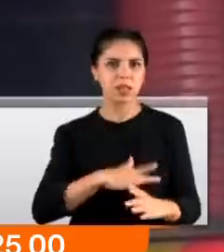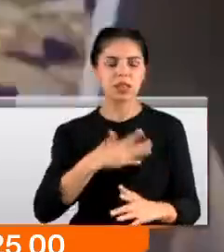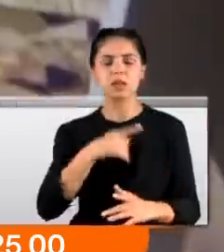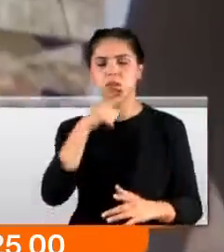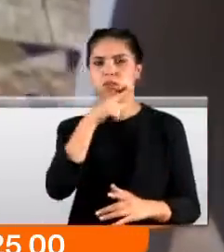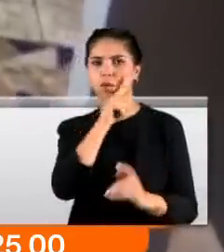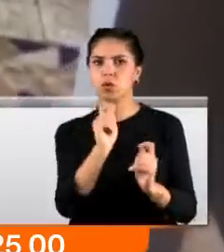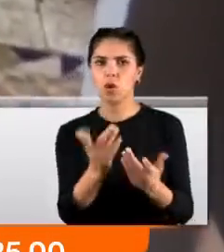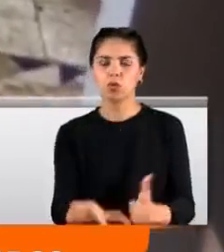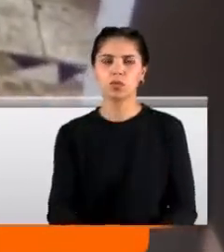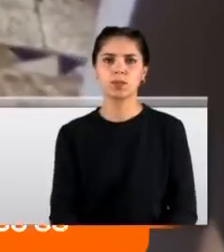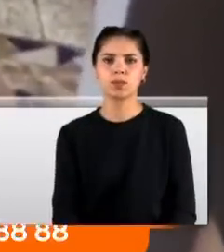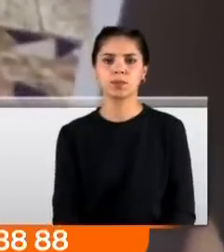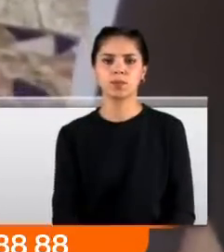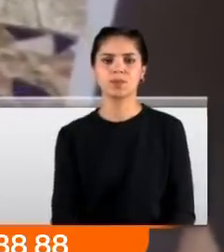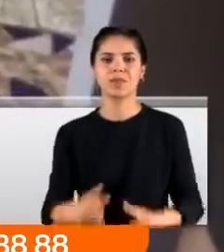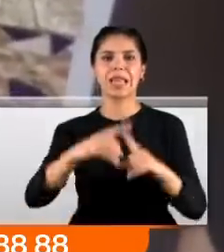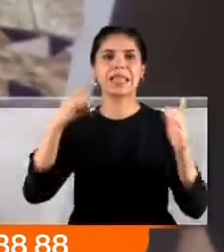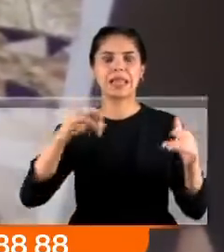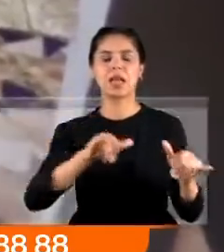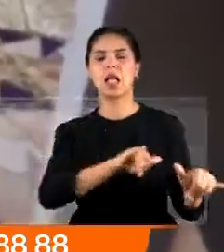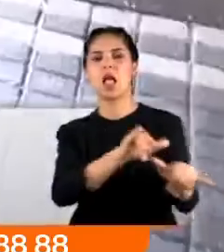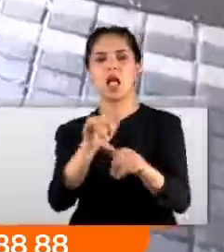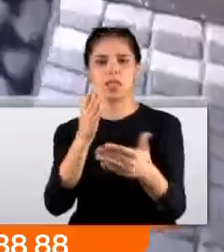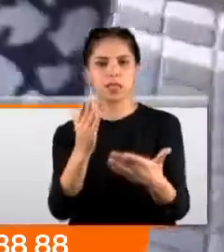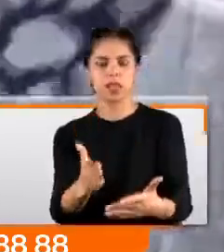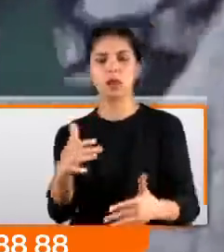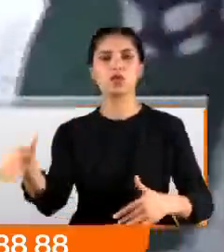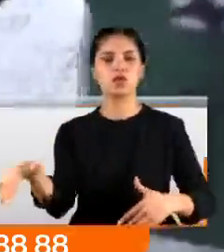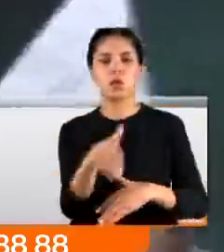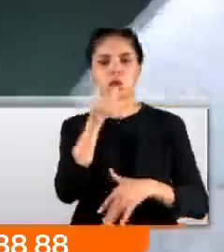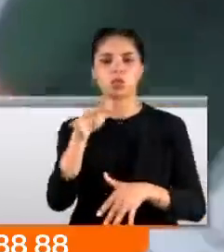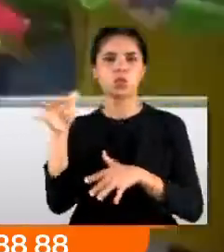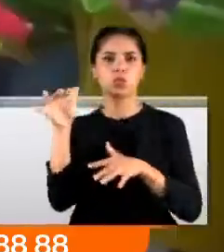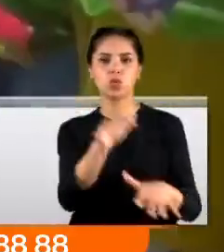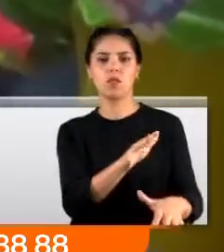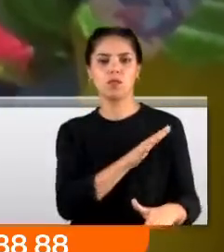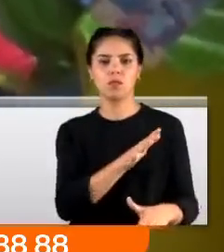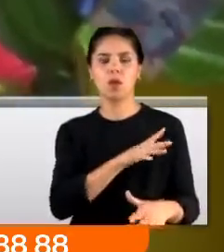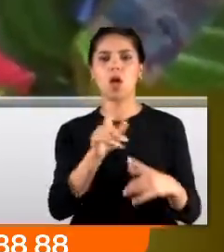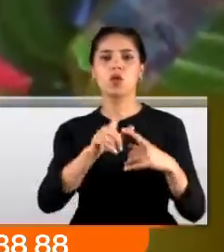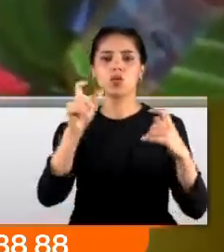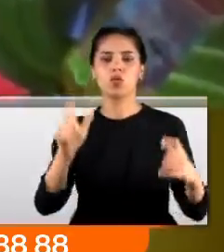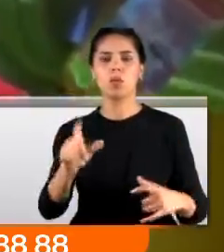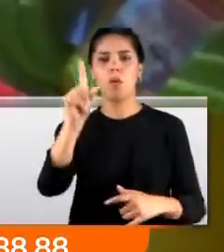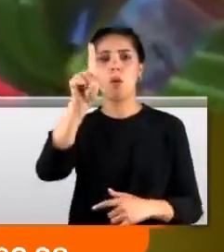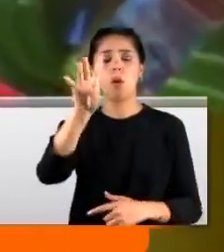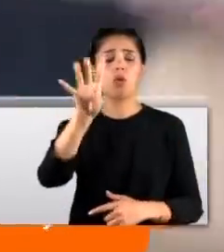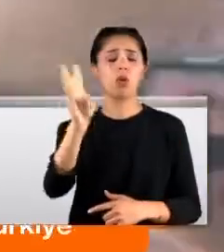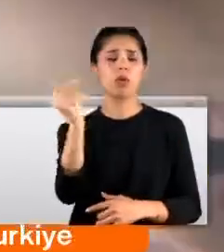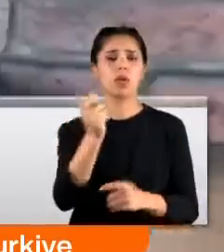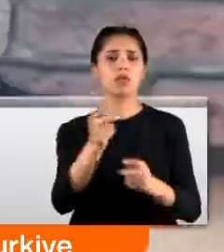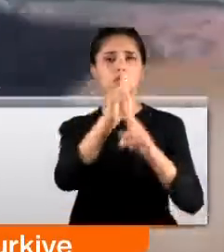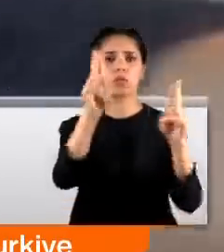anlar yaşadı. Tekirdağ'da da manzara farksızdı. Sokaklar su altında kaldı. Süleymanpaşa'da 14 iş yerini su